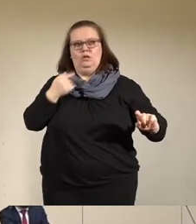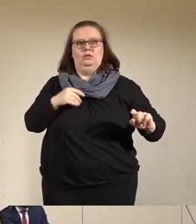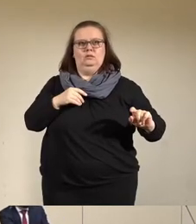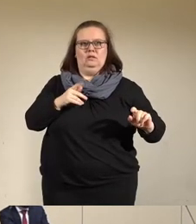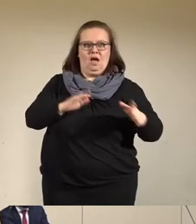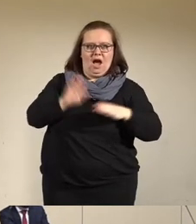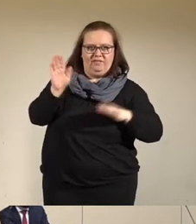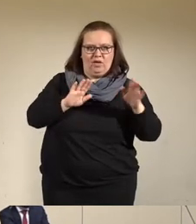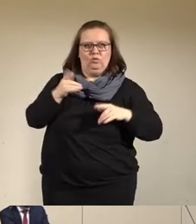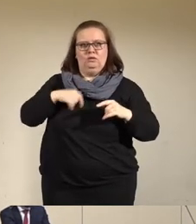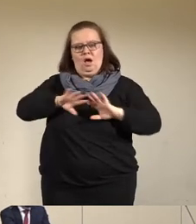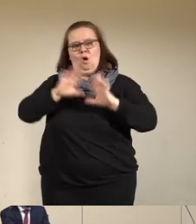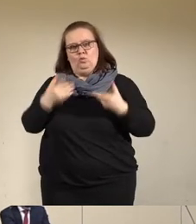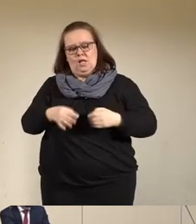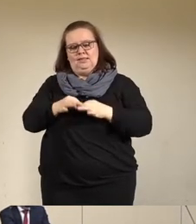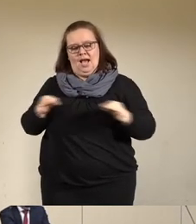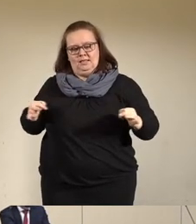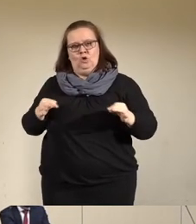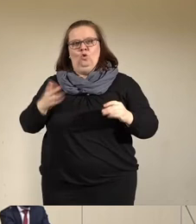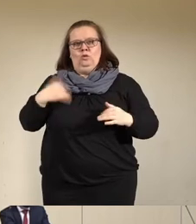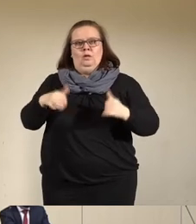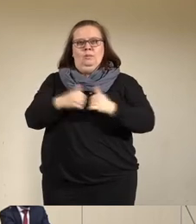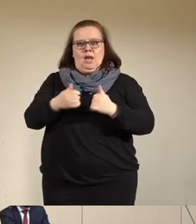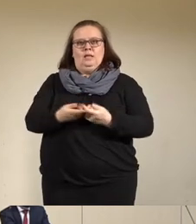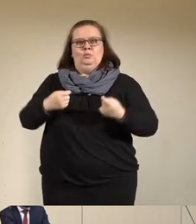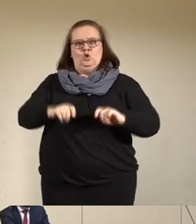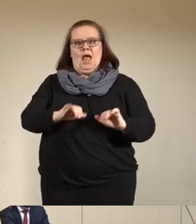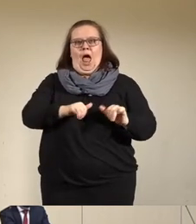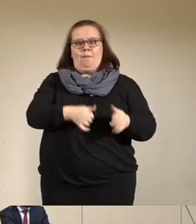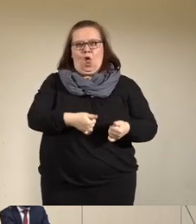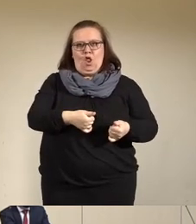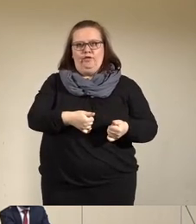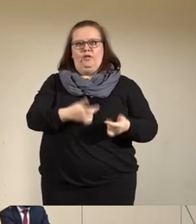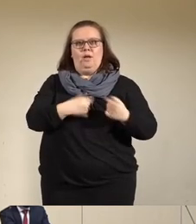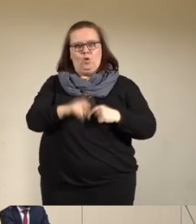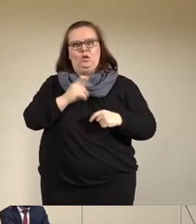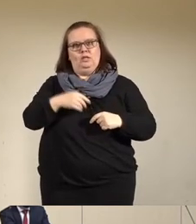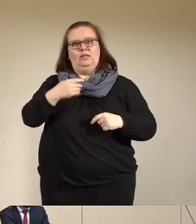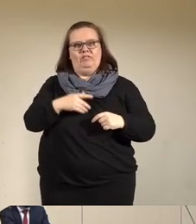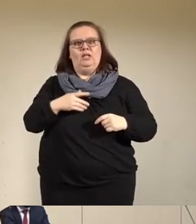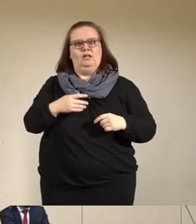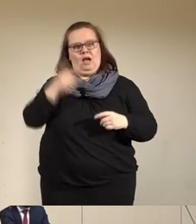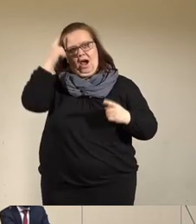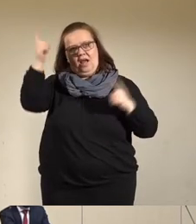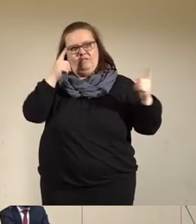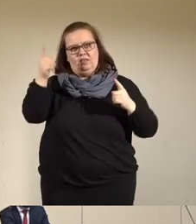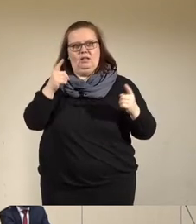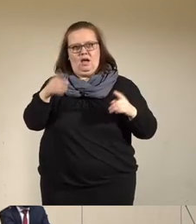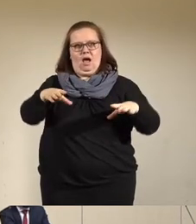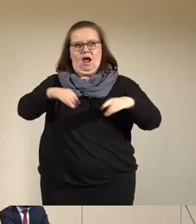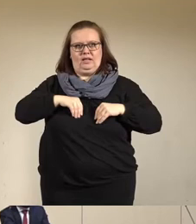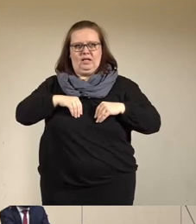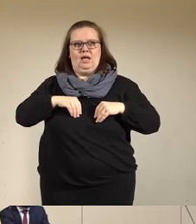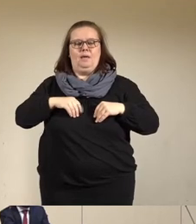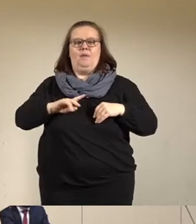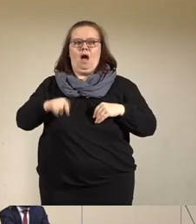weiter, wird nach Maßgabe der Haushaltssatzung und der Begleitbeschlüsse abgeholfen. Im Übrigen werden die Einwände zur Kenntnis genommen. Aber vorne ran